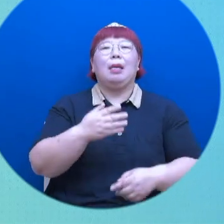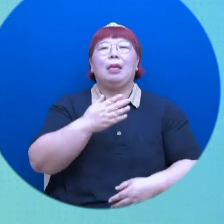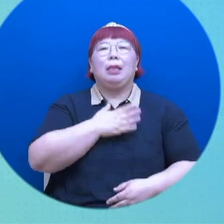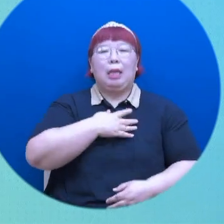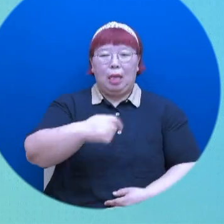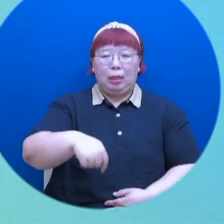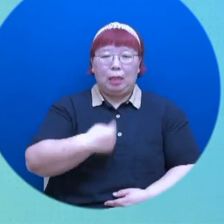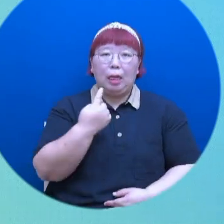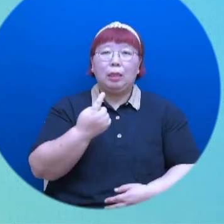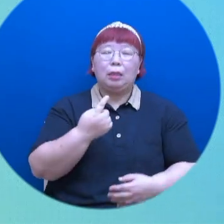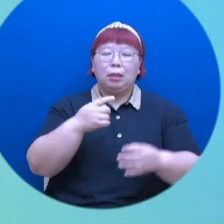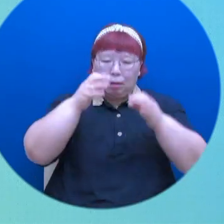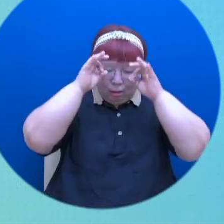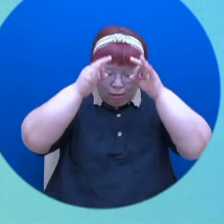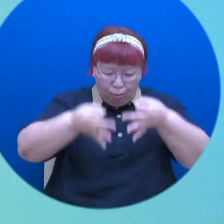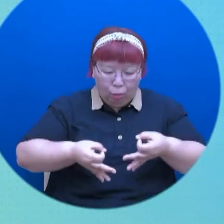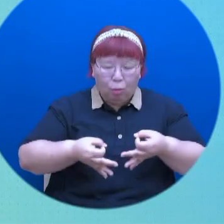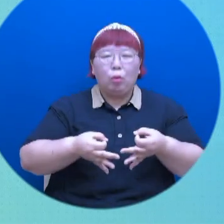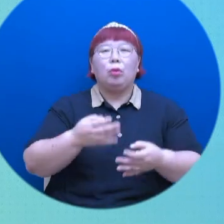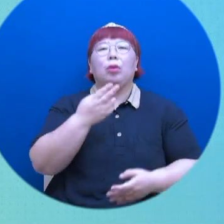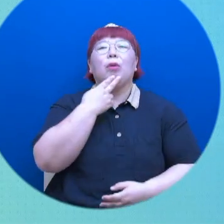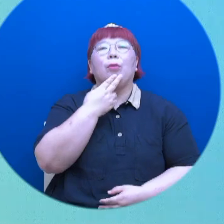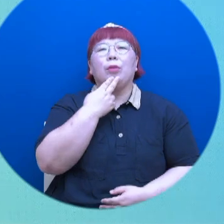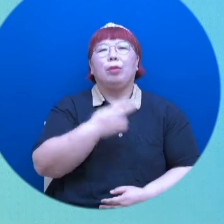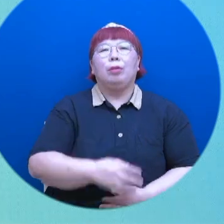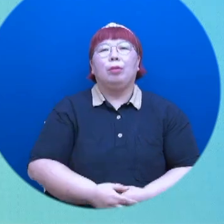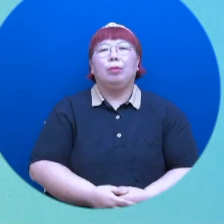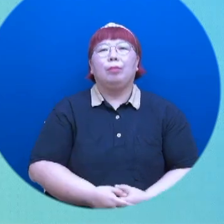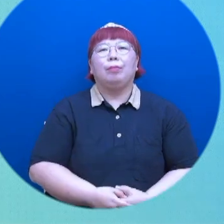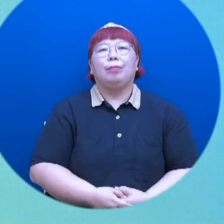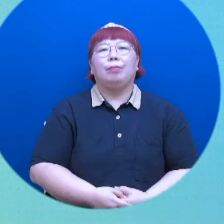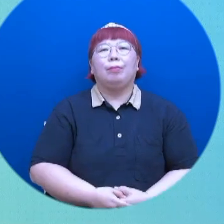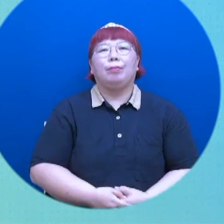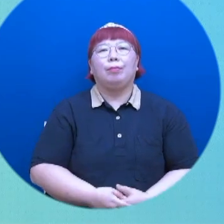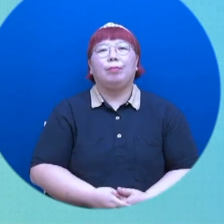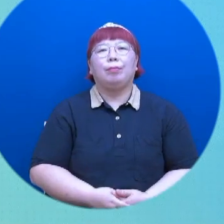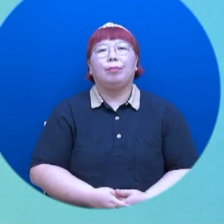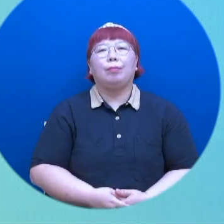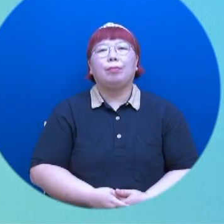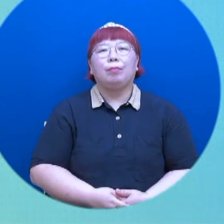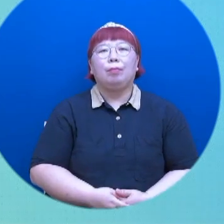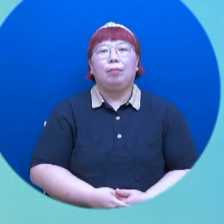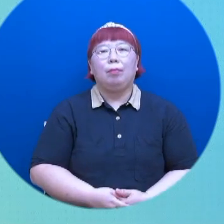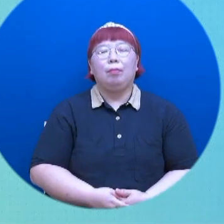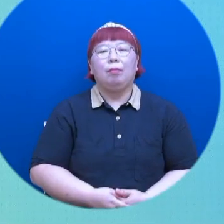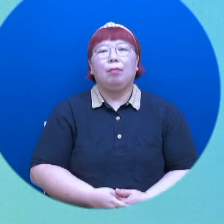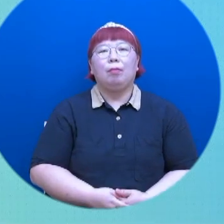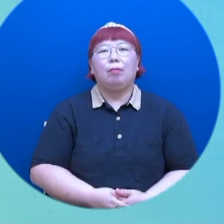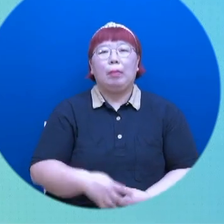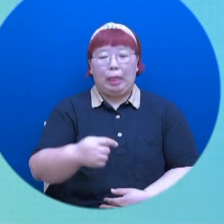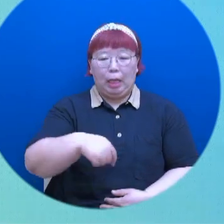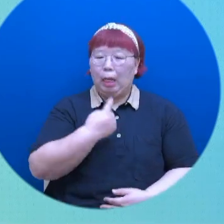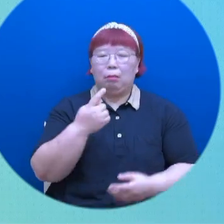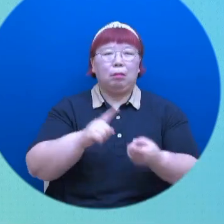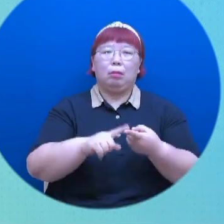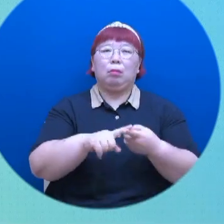볼 수가 없다는 말입니다. 그래서 자기 자신을 잘